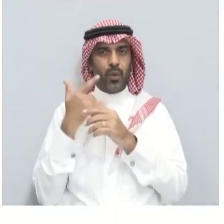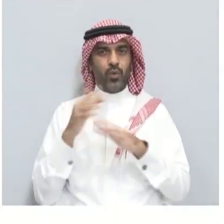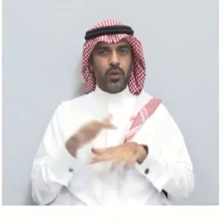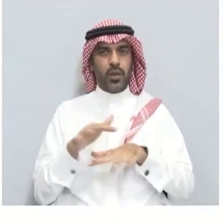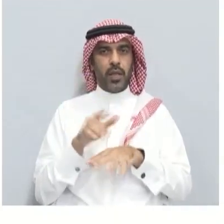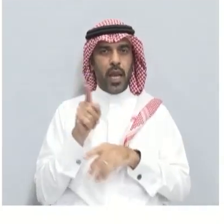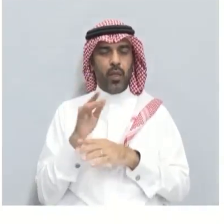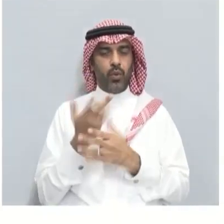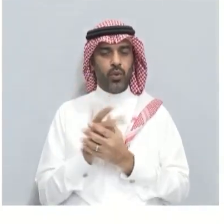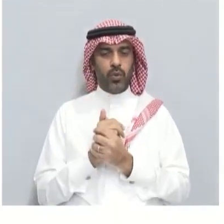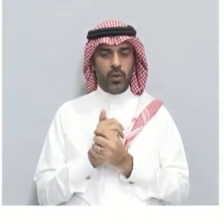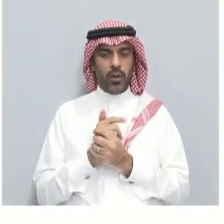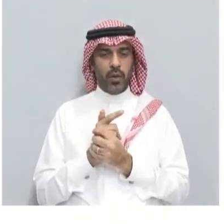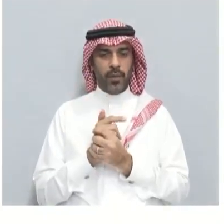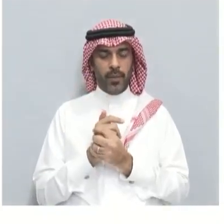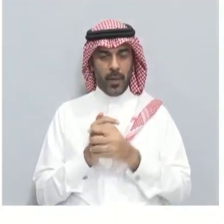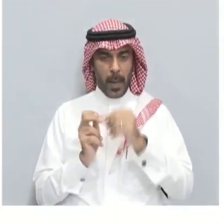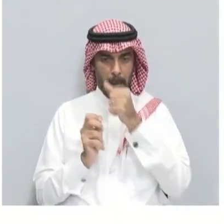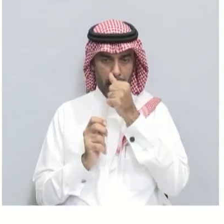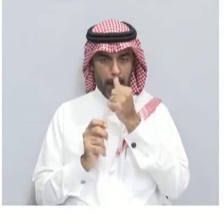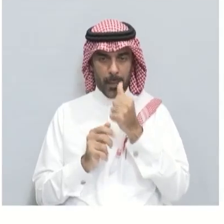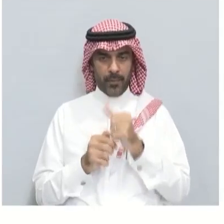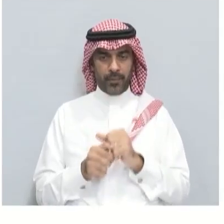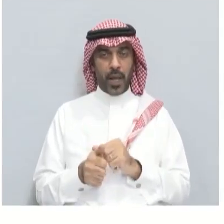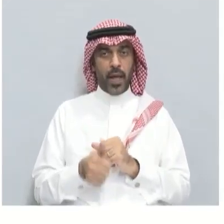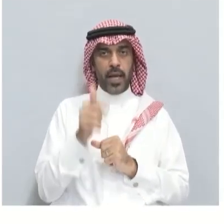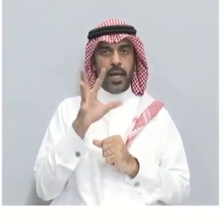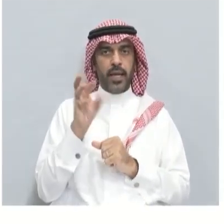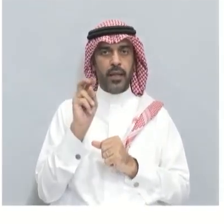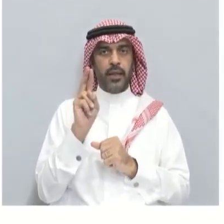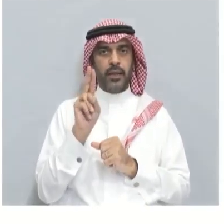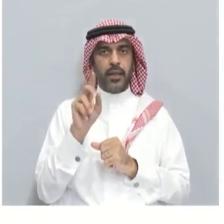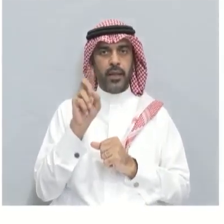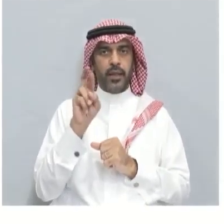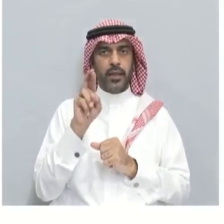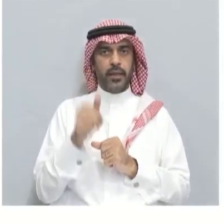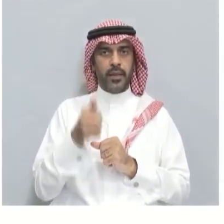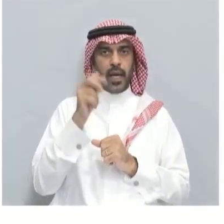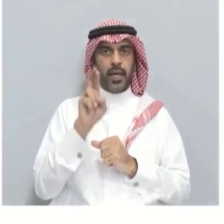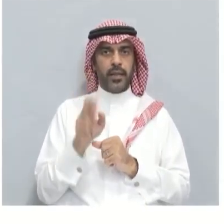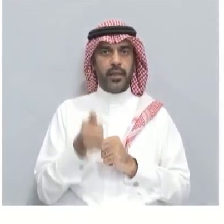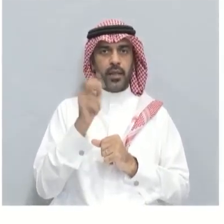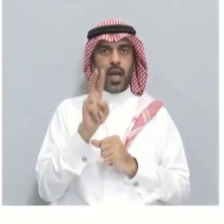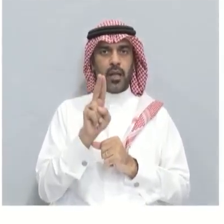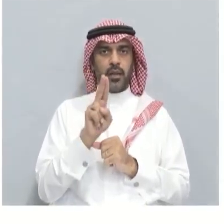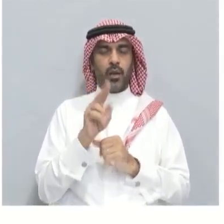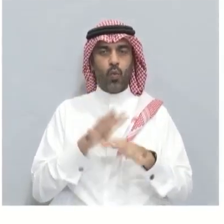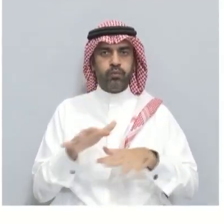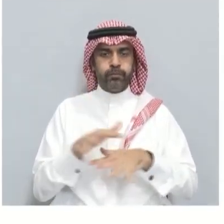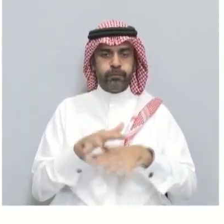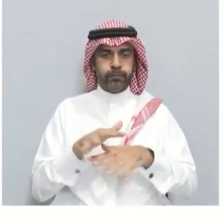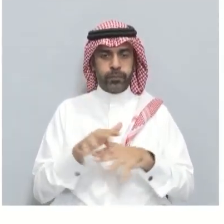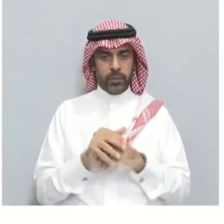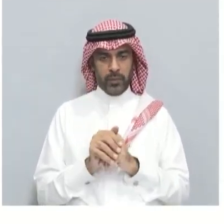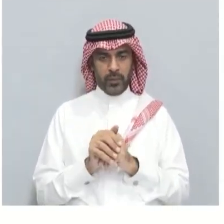اهتزازات موجات كلاهما نفس التسميه اهتزازات متنقله او موجات تنتقل خلال الماده ما